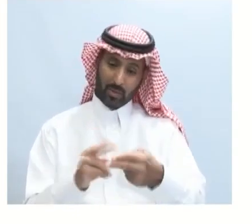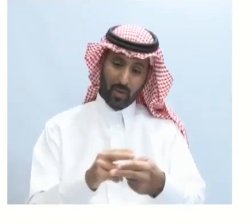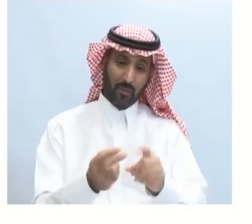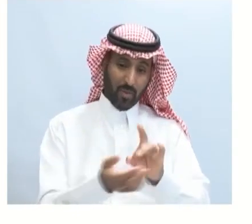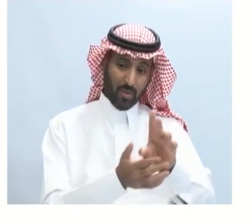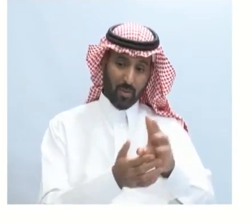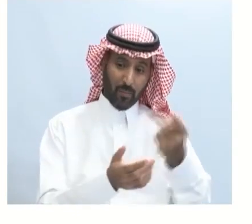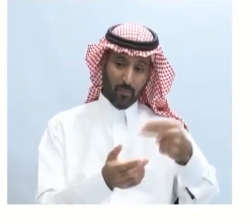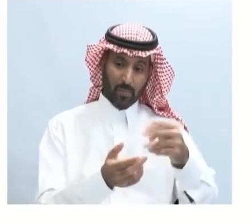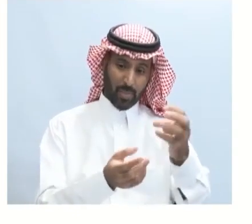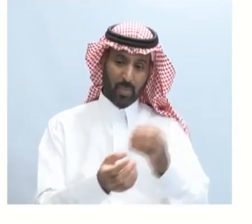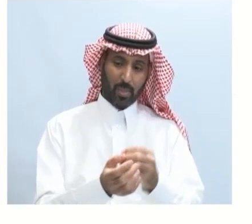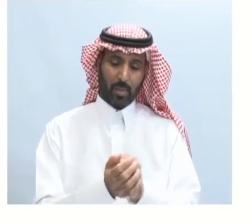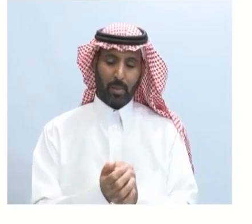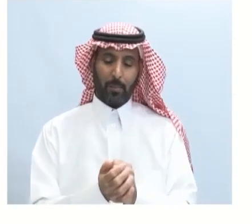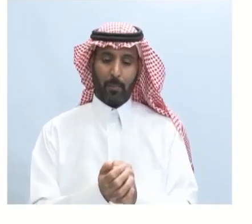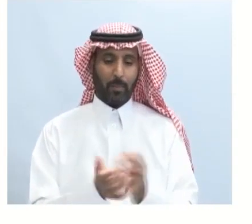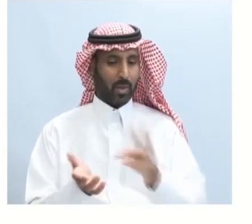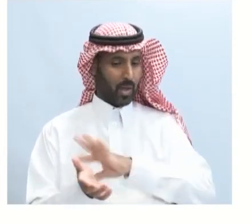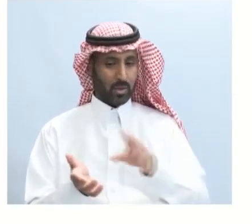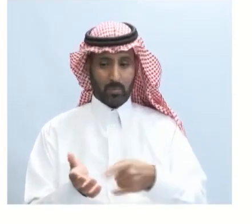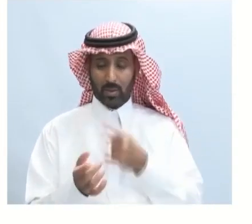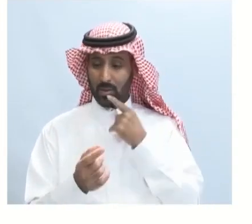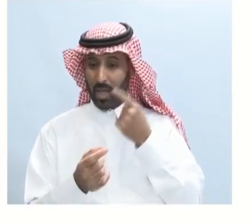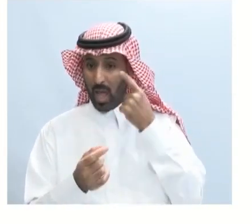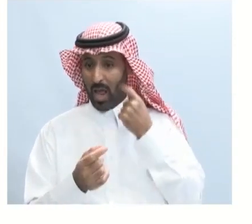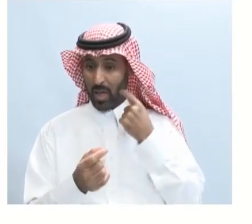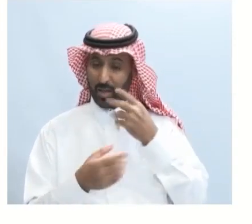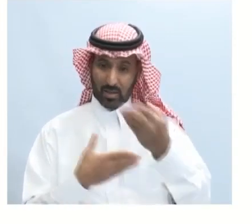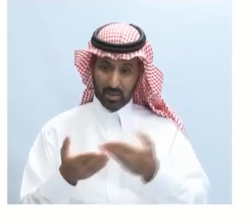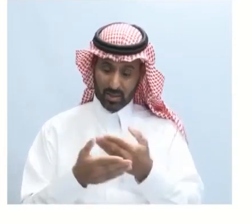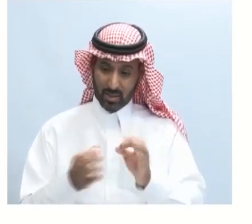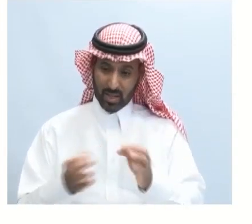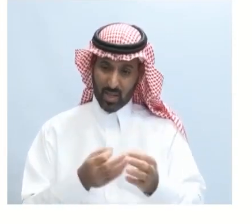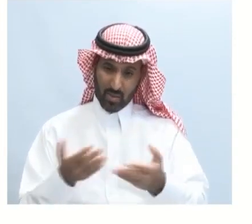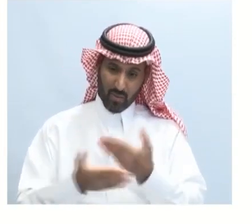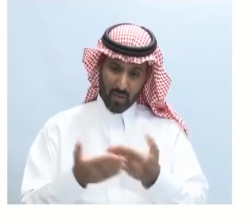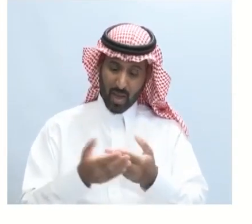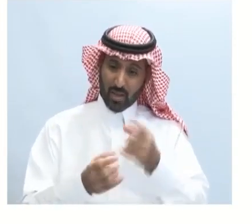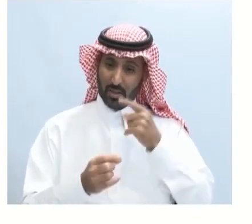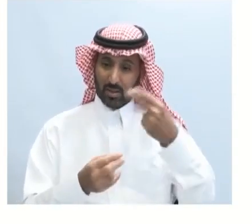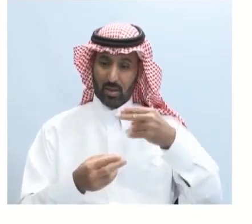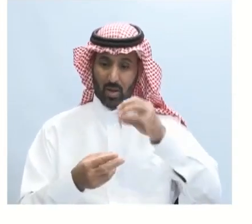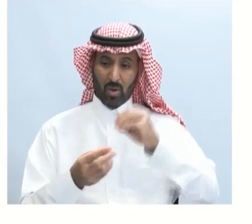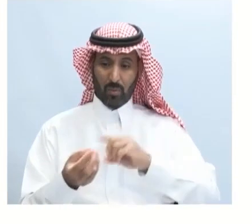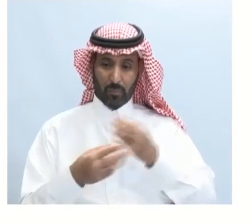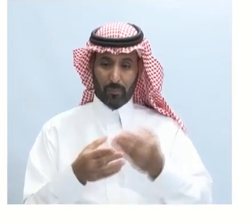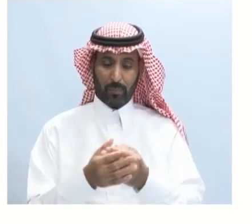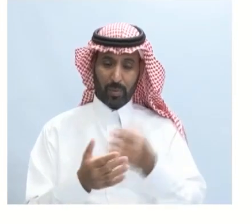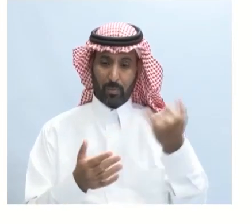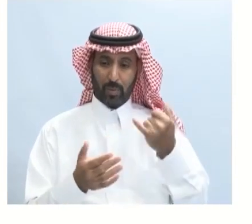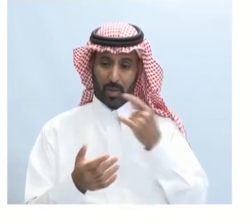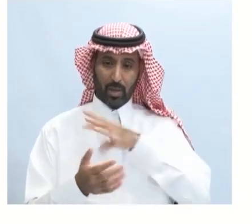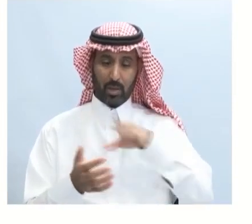تعطيني منتجات متنوعه جميع انظمه المخلوقات الحيه تعتمد على تفاعلات الاكسده اذا هي مهمه ايضا